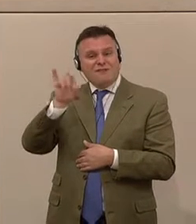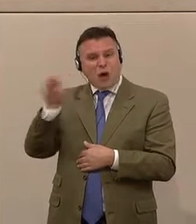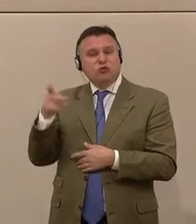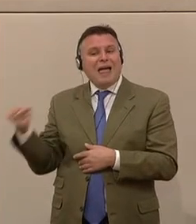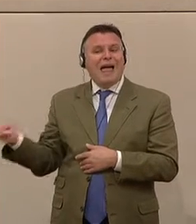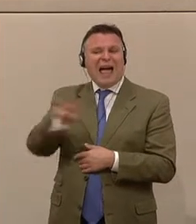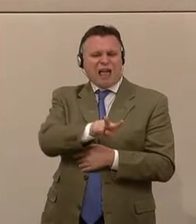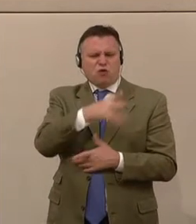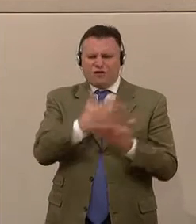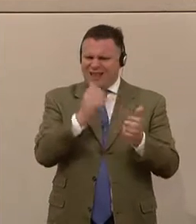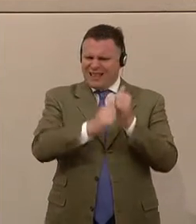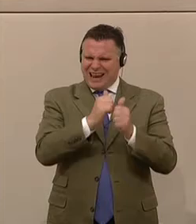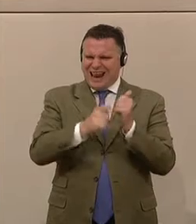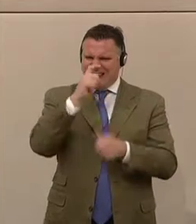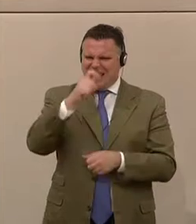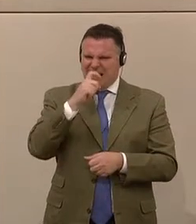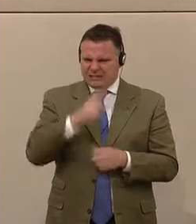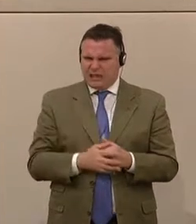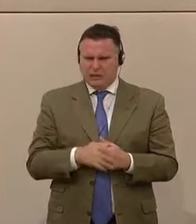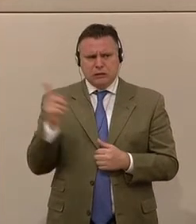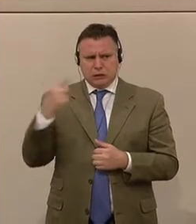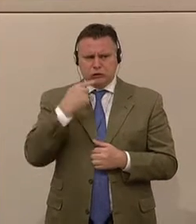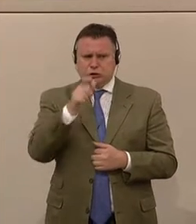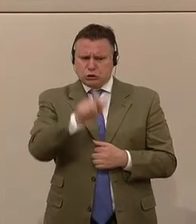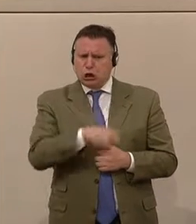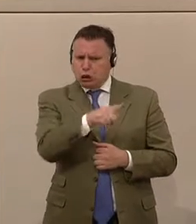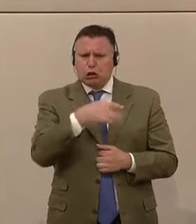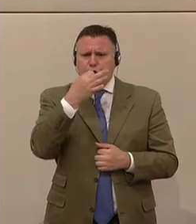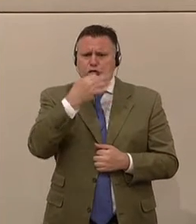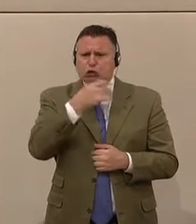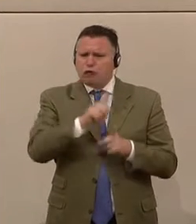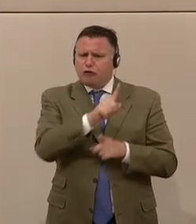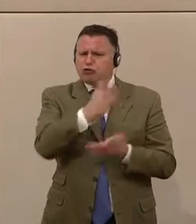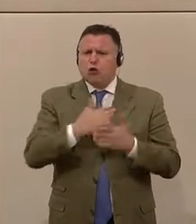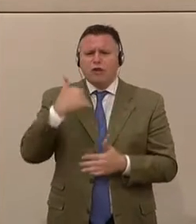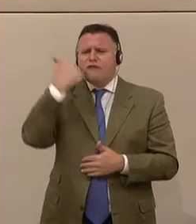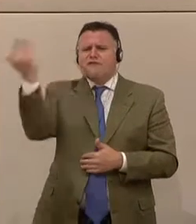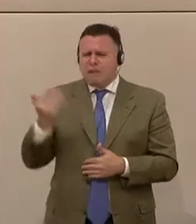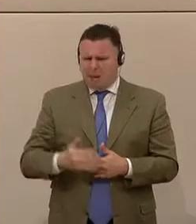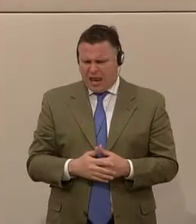die Aussage der Hexe. Mich dünkt, die Alte spricht im Fieber.